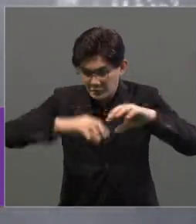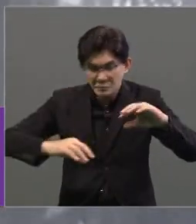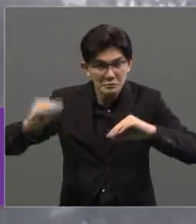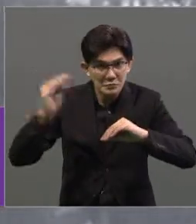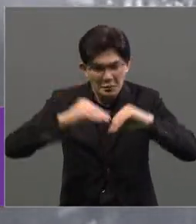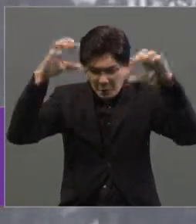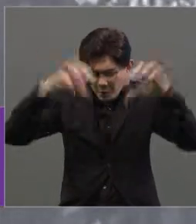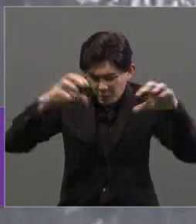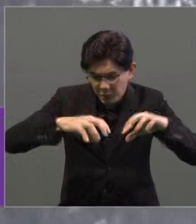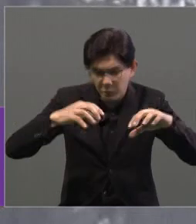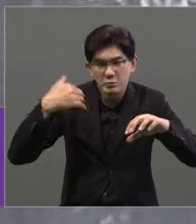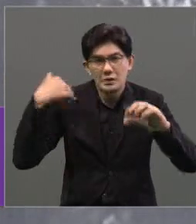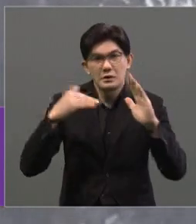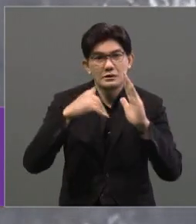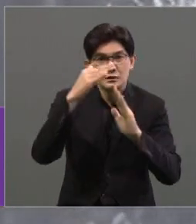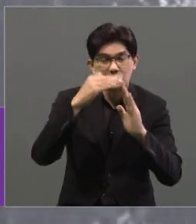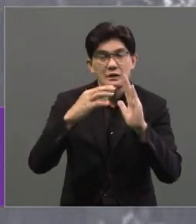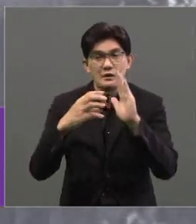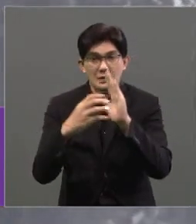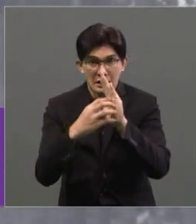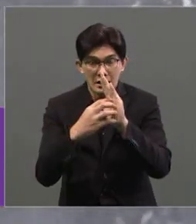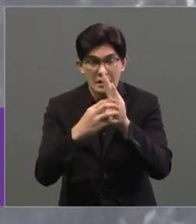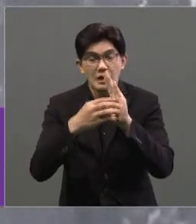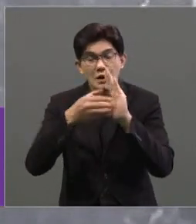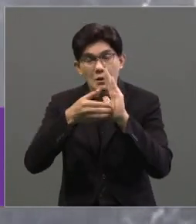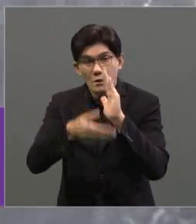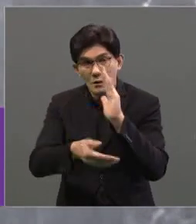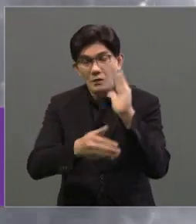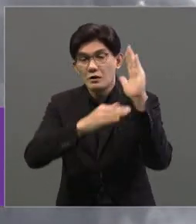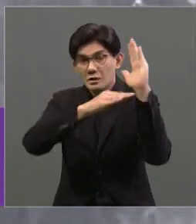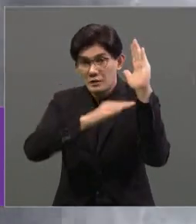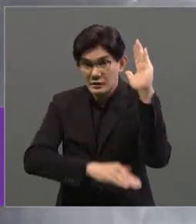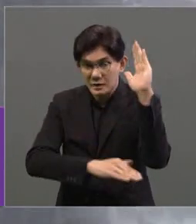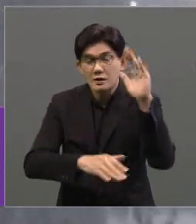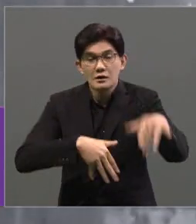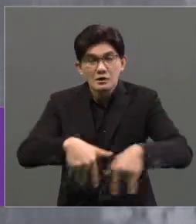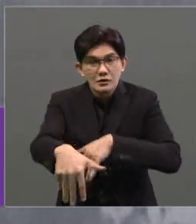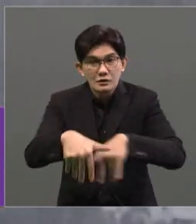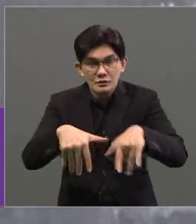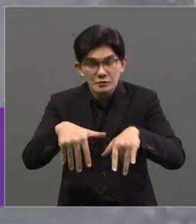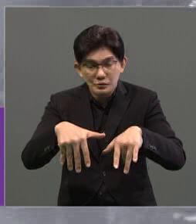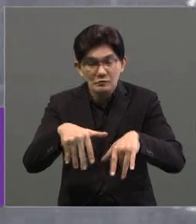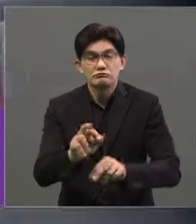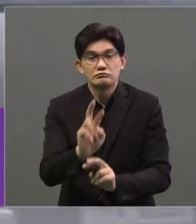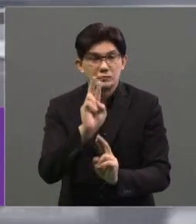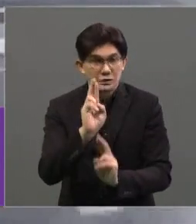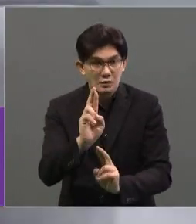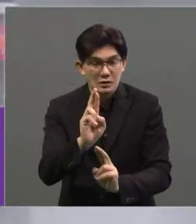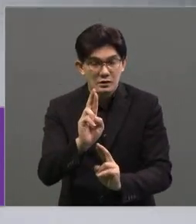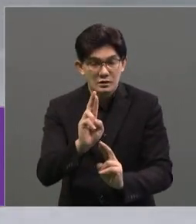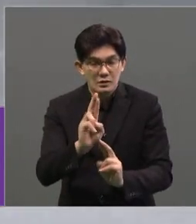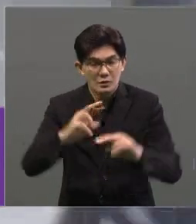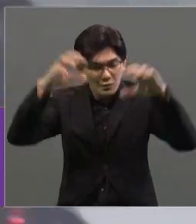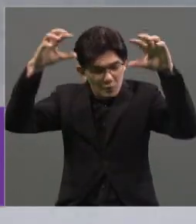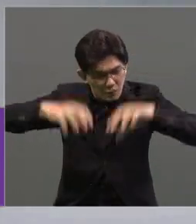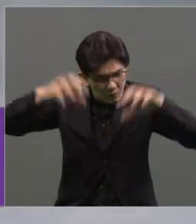และมีฝนตกหนักบางแห่งในภาคเหนือภาคกลางภาคตะวันออกและภาคใต้ขอให้ประชาชนบริเวณดังกล่าวระมัดระวังอันตราย